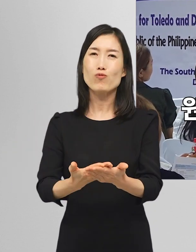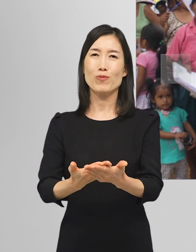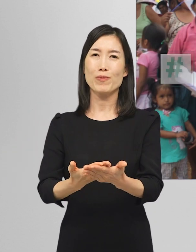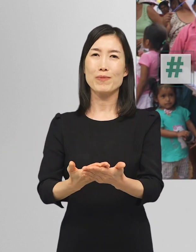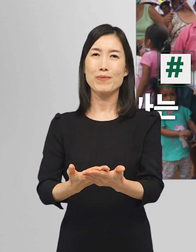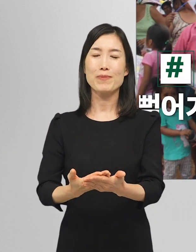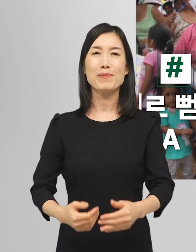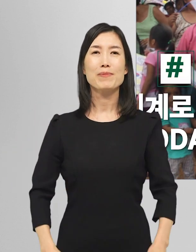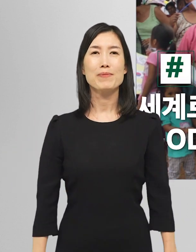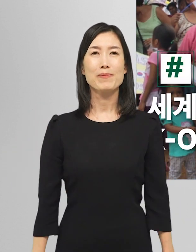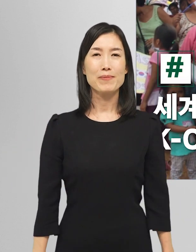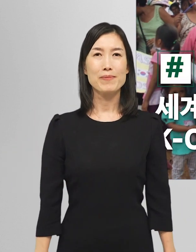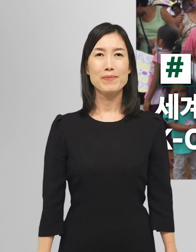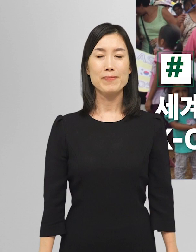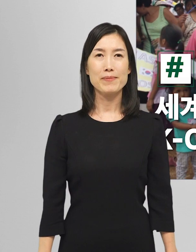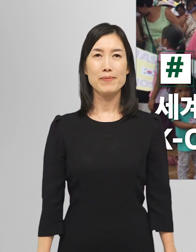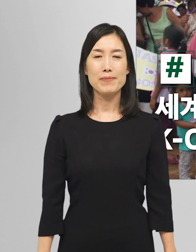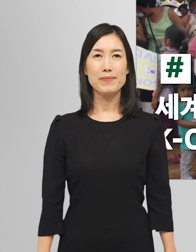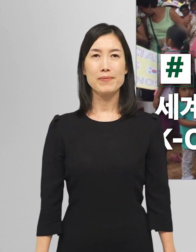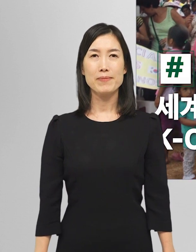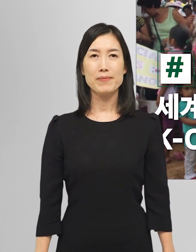있습니다.